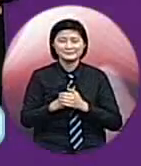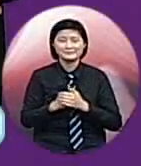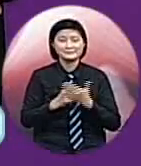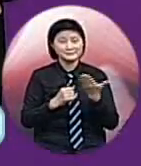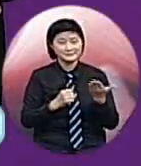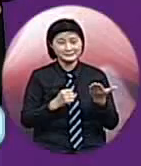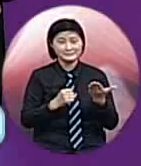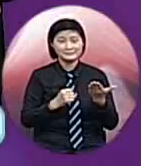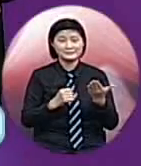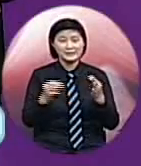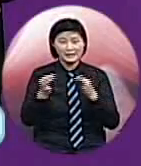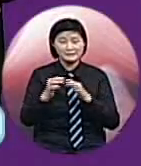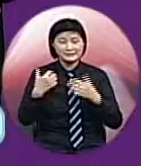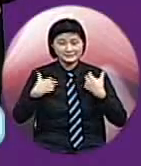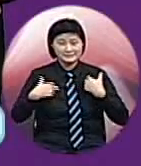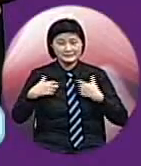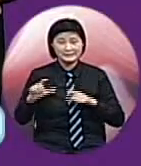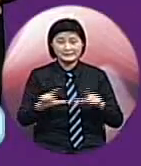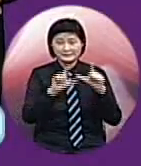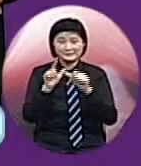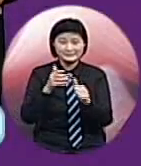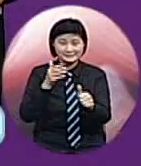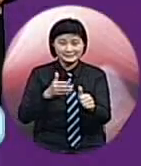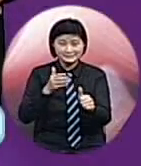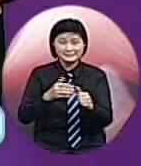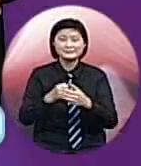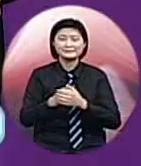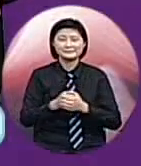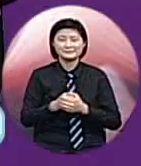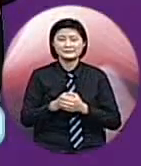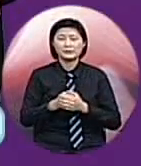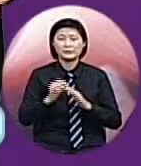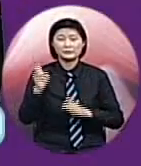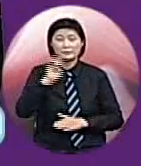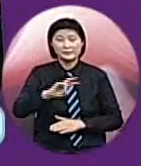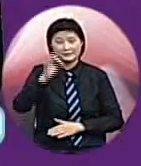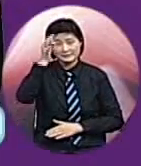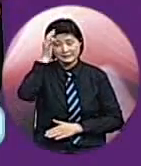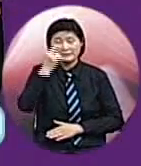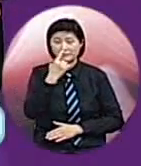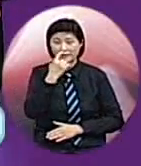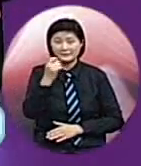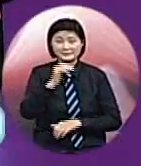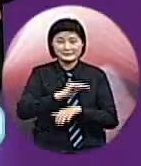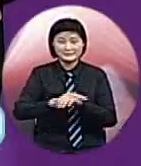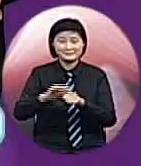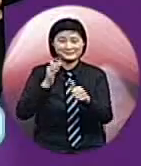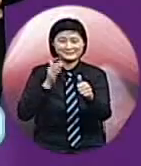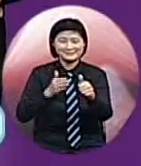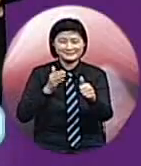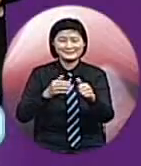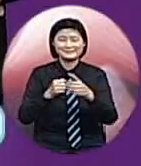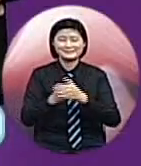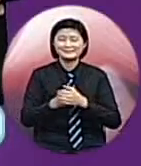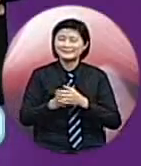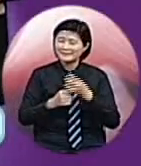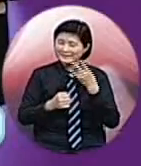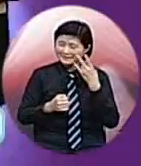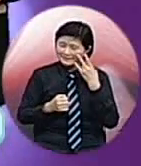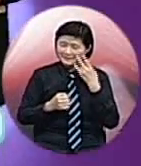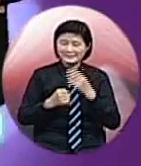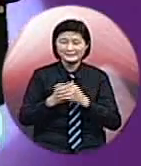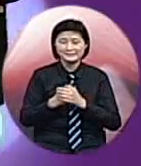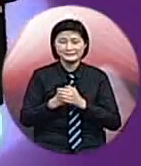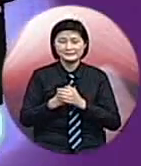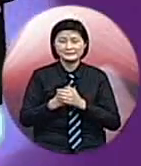네. 어머니 그렇게들 캠 모임에서 즐겁게 보내세요. 예예. 네, 네. 네. 자, 우리 오늘 노래 실력도 아주 멋지게 한번 뽐내 주세요. 예예. 네. 네.